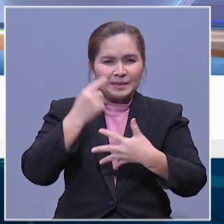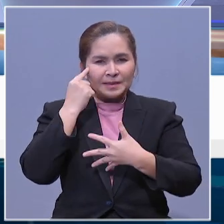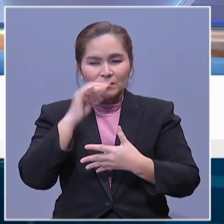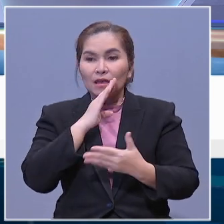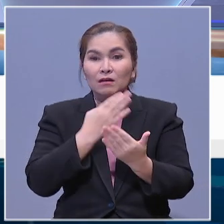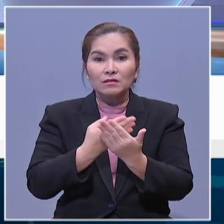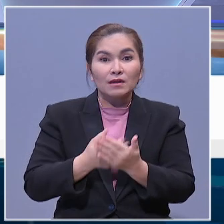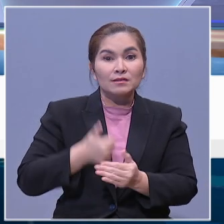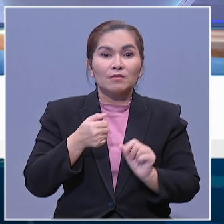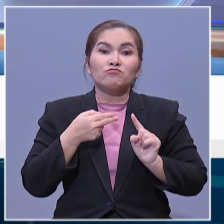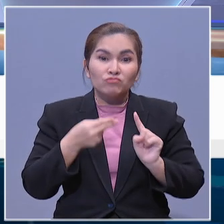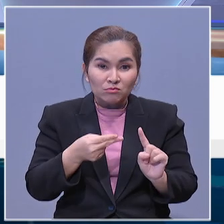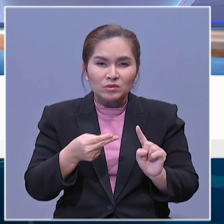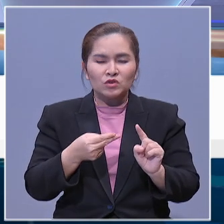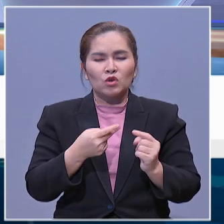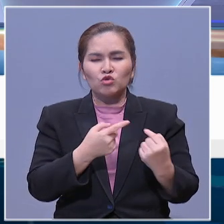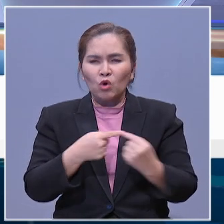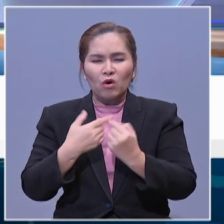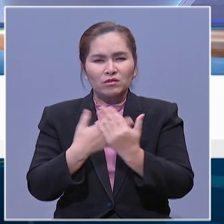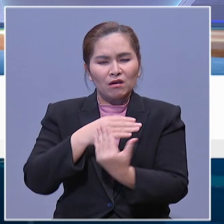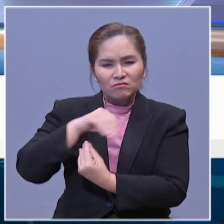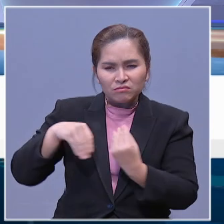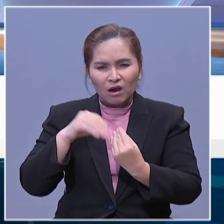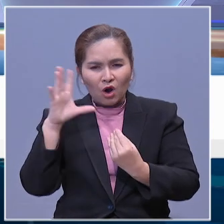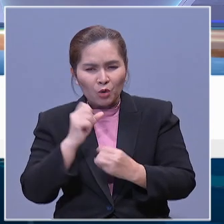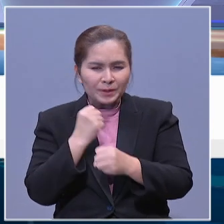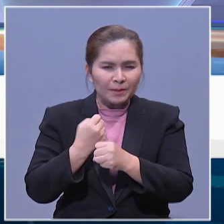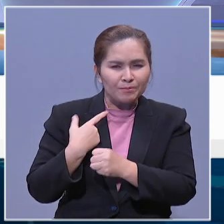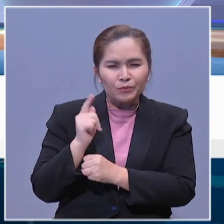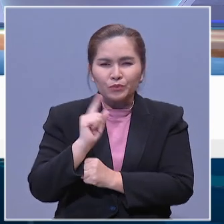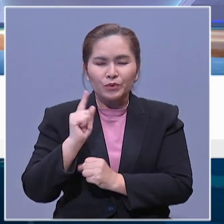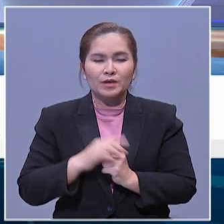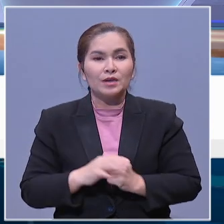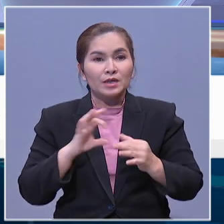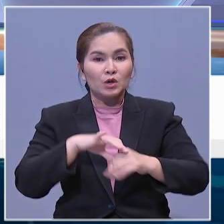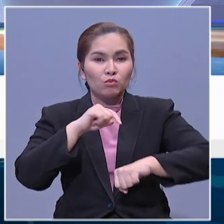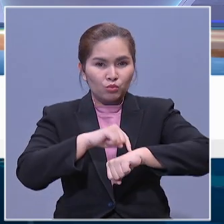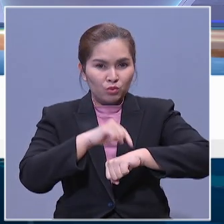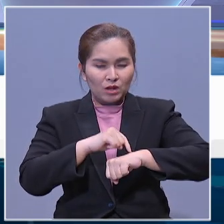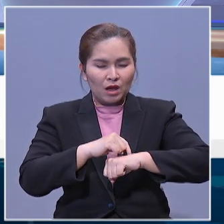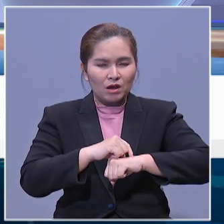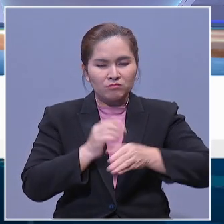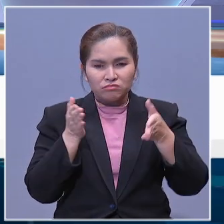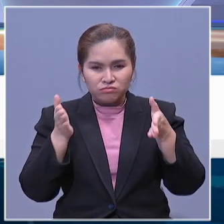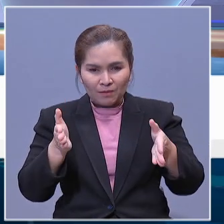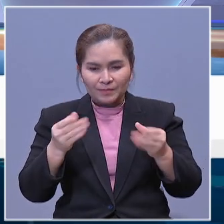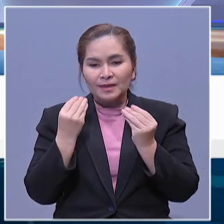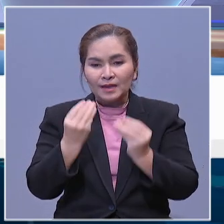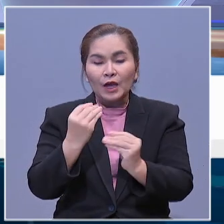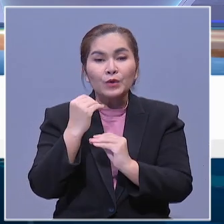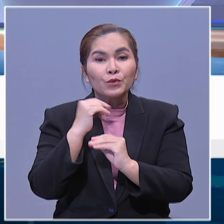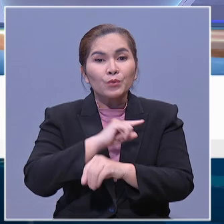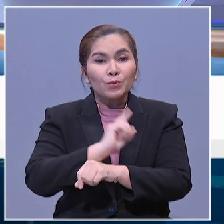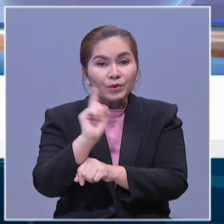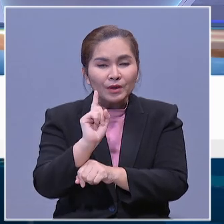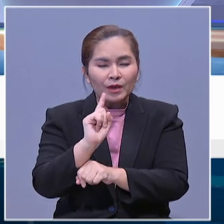ได้เงิน 10,000 บาทมาเนี่ยจะเอาไปใช้จ่ายอะไร ครับคือนอกจากเรื่องของกรอบเวลาที่จะให้เงิน 10,000 บาทแล้วเนี่ยพอเ